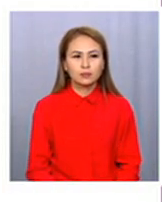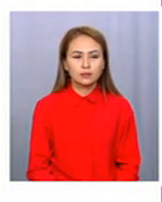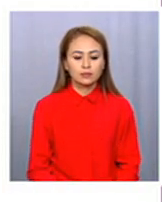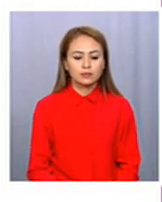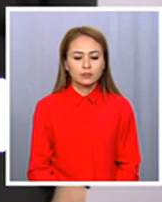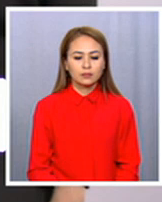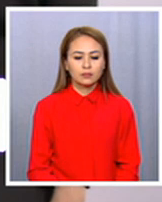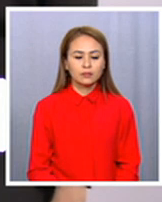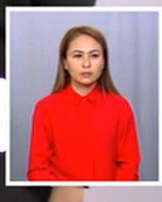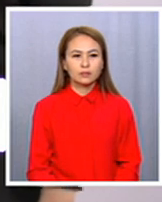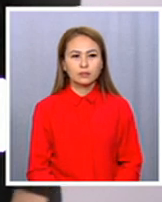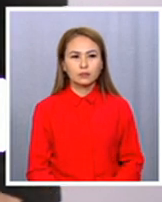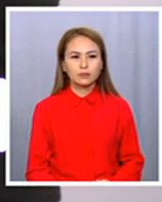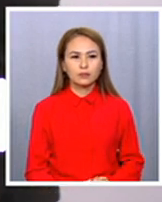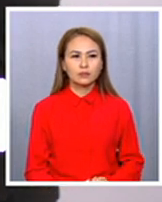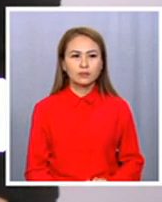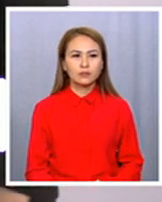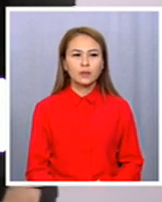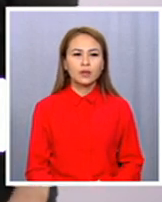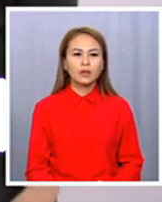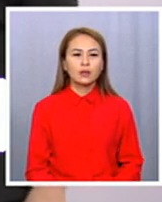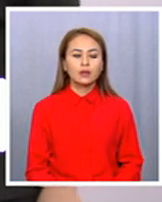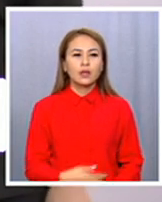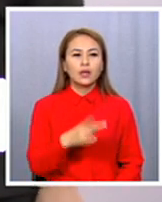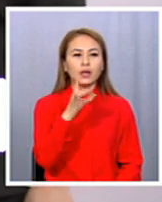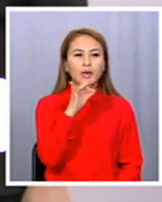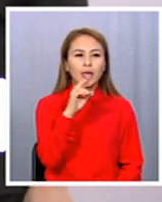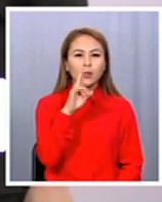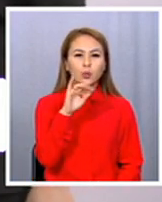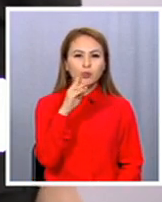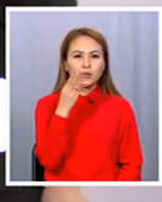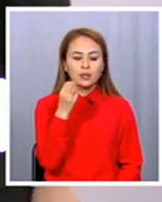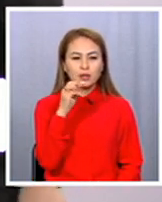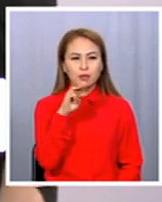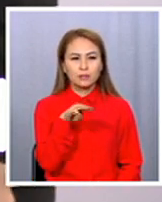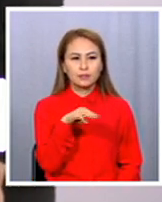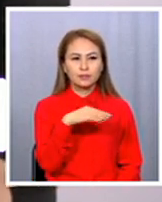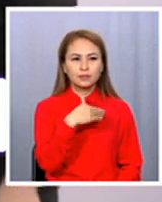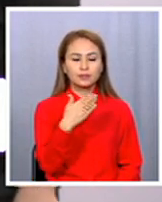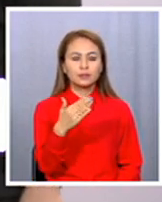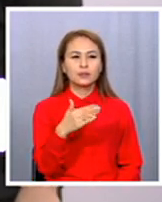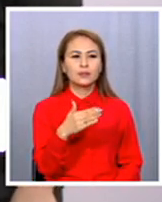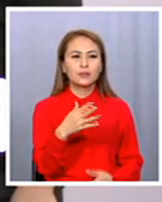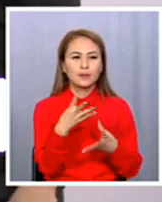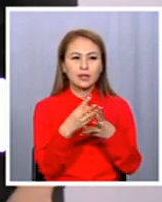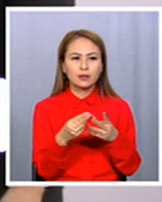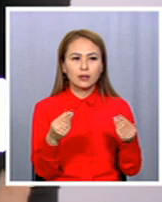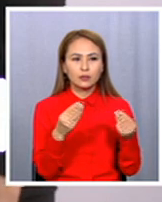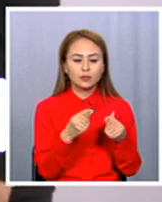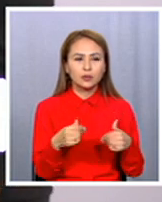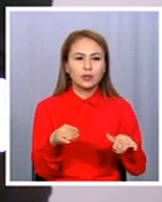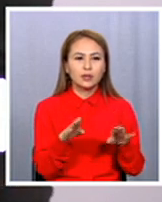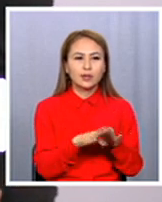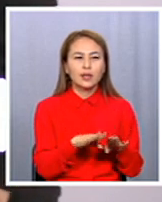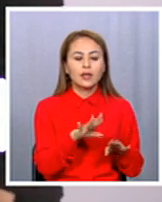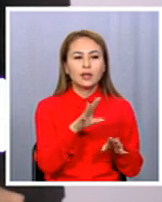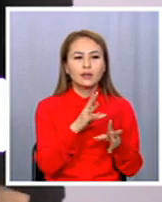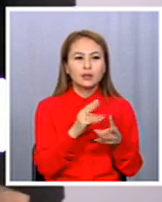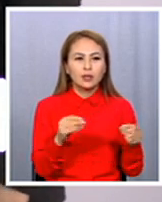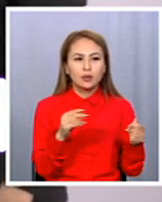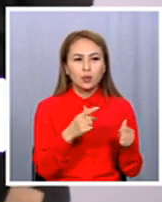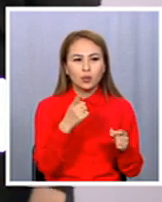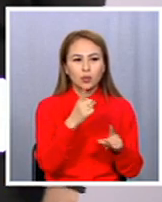айтуға болады. Ал келесі бізде редуценттер, яғни ыдыратушылар. Ыдыратушыларға